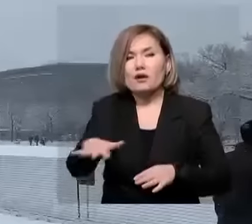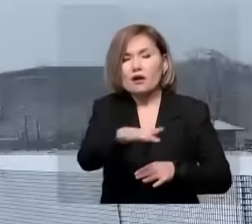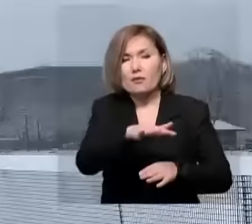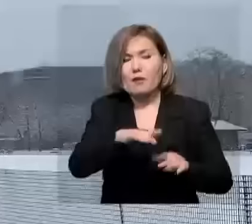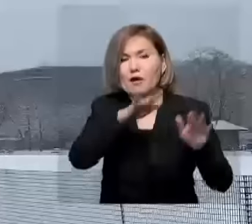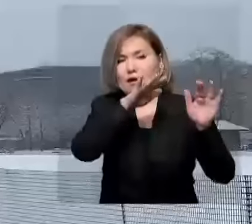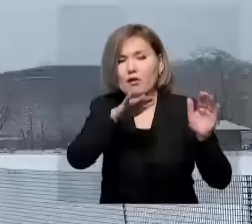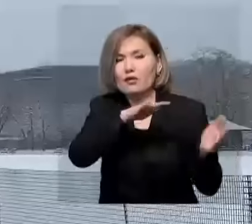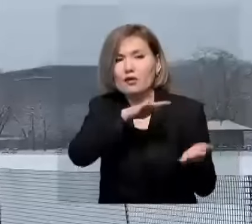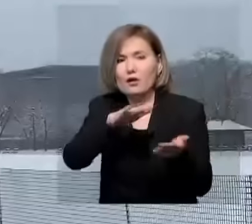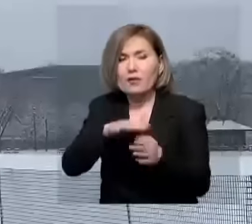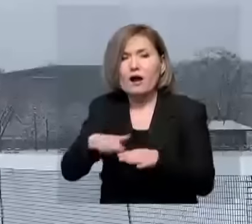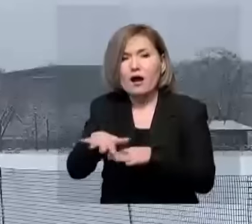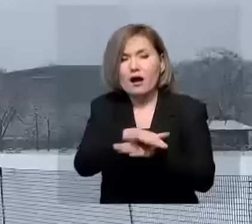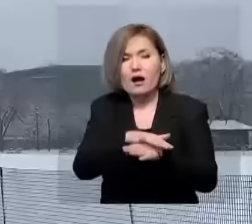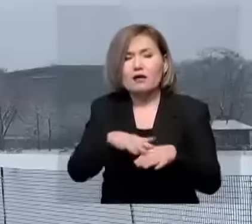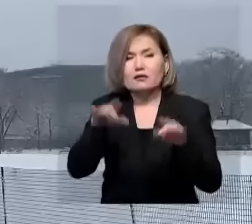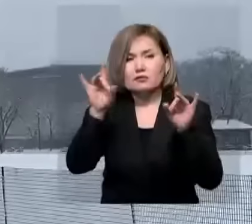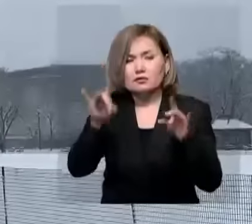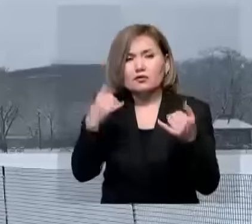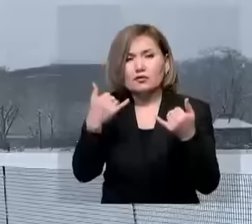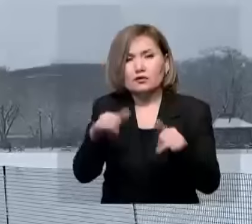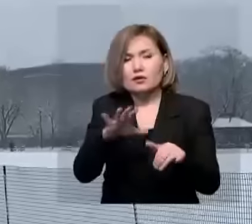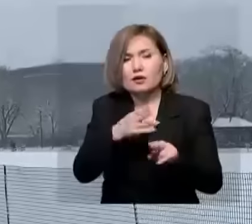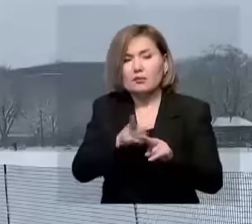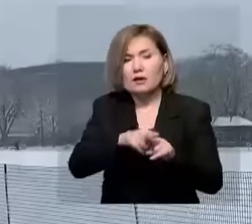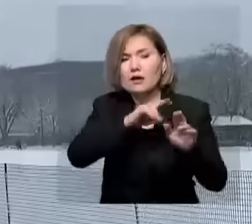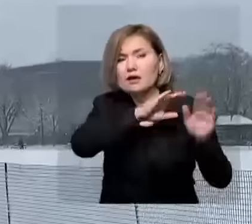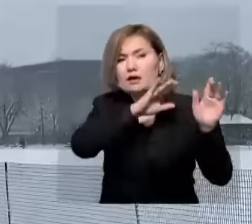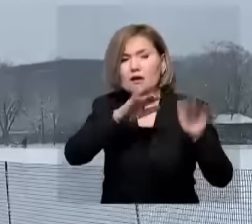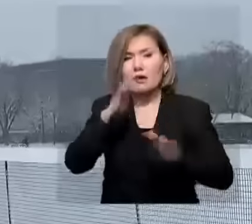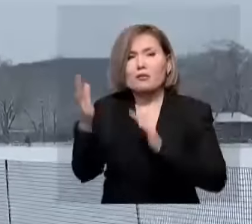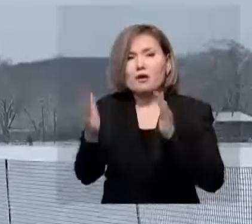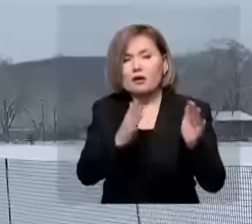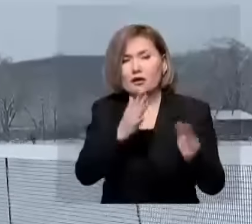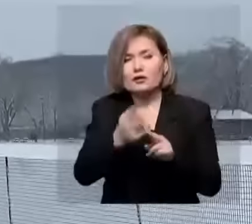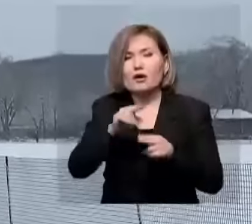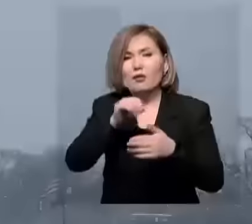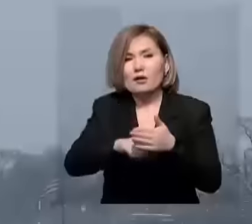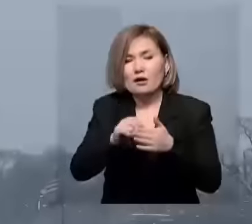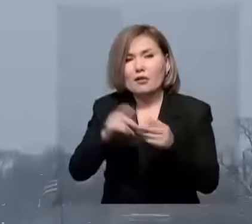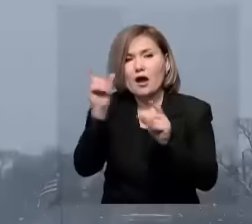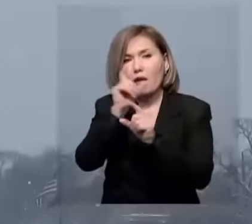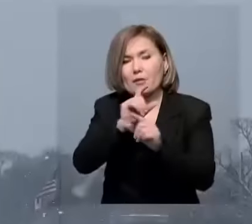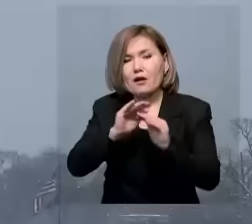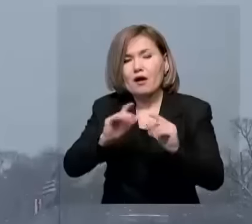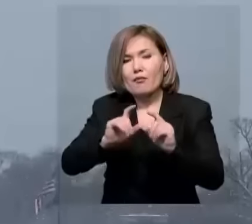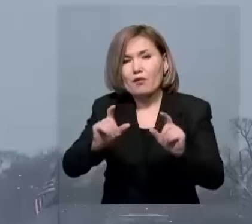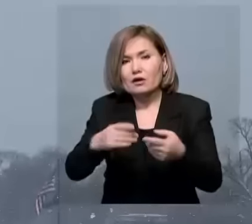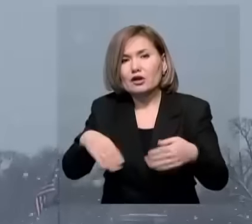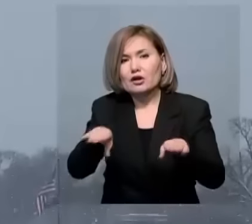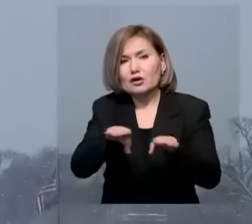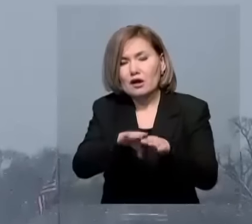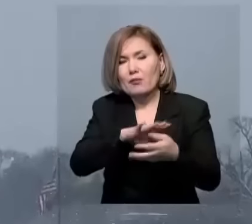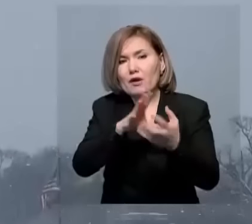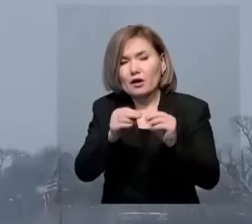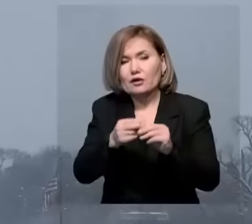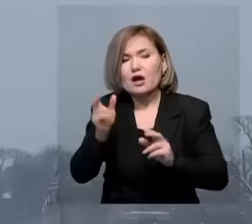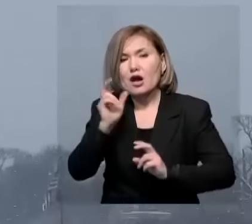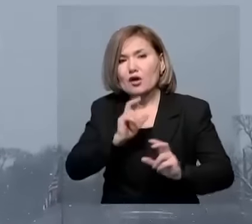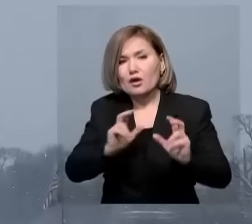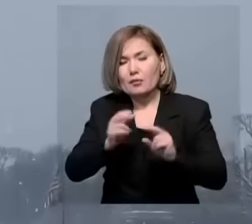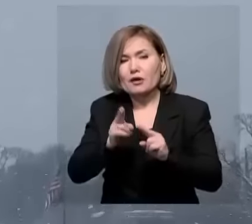үшін таңғаларлық әрі таңсық жайт. Қарлы боранға байланысты сейсенбіде балабақшалар мен мектептердегі сабақтар тоқтатылып, жоғары оқу